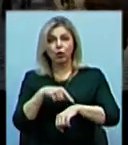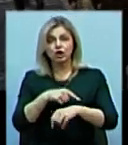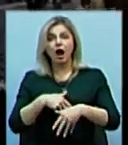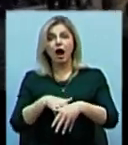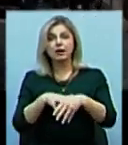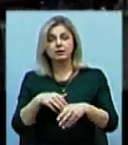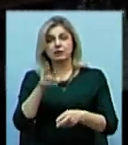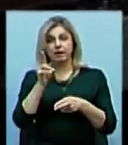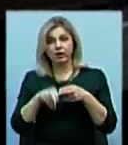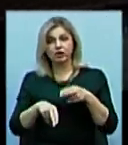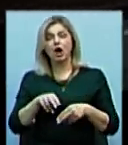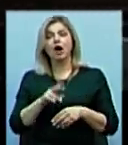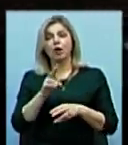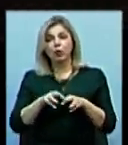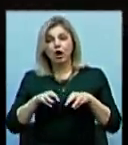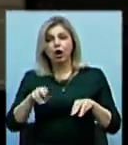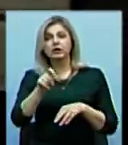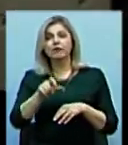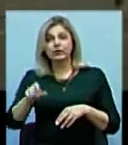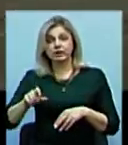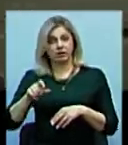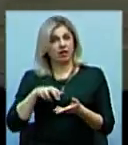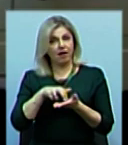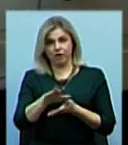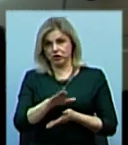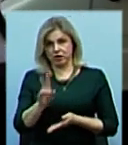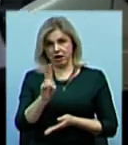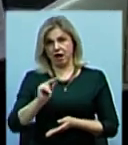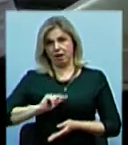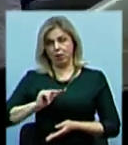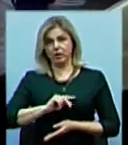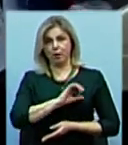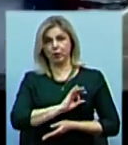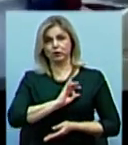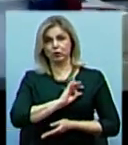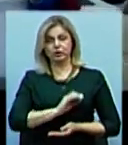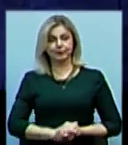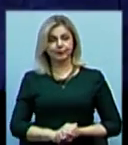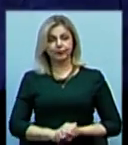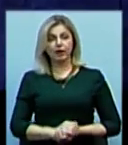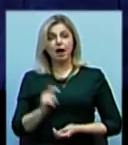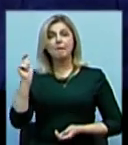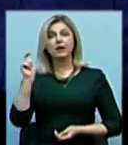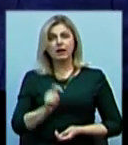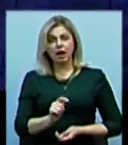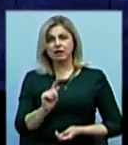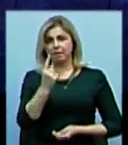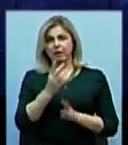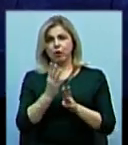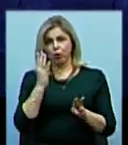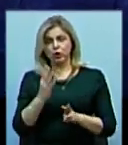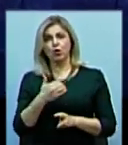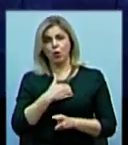завершилася. Урядовці до представників профспілок не вийшли. Приїхали в першу чергу висловити ряд вимог до нашого